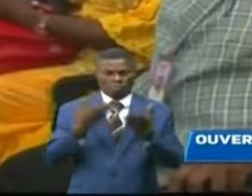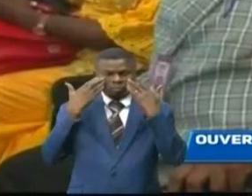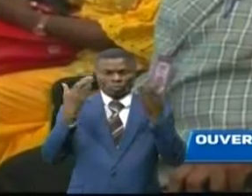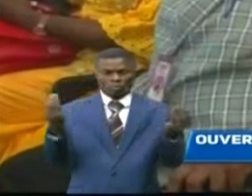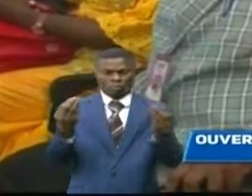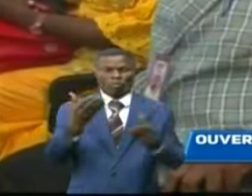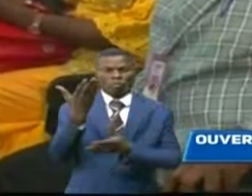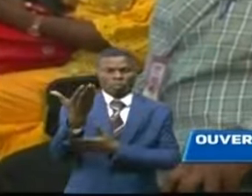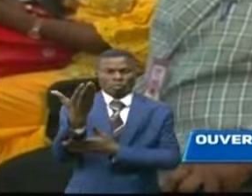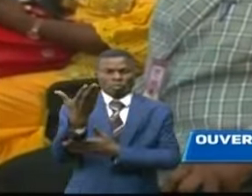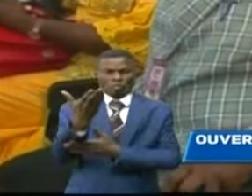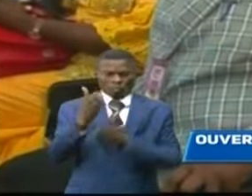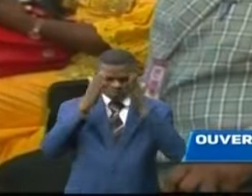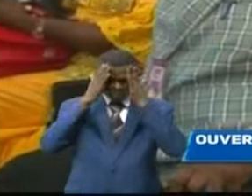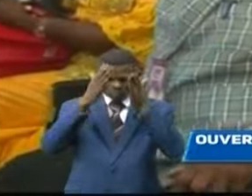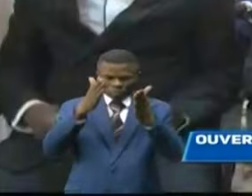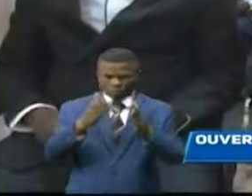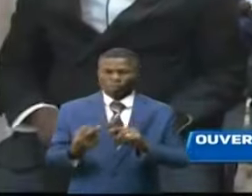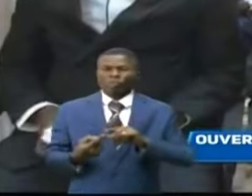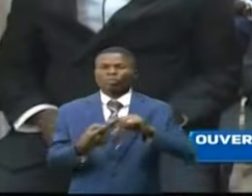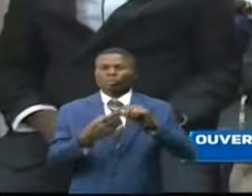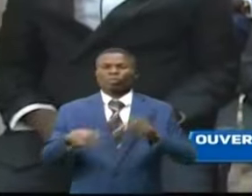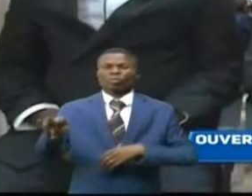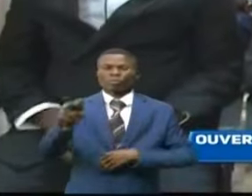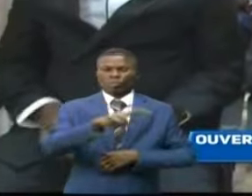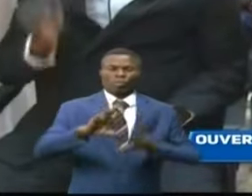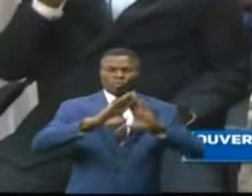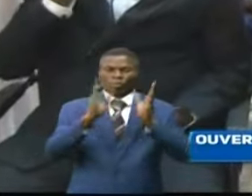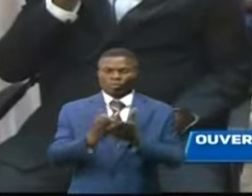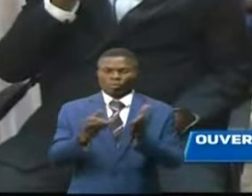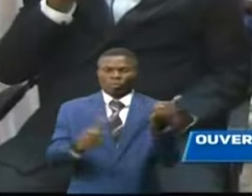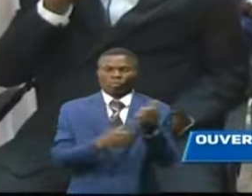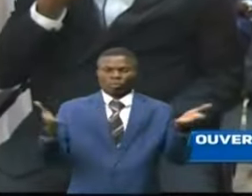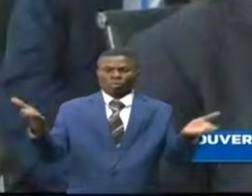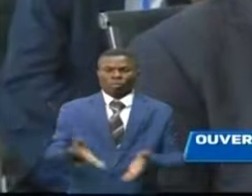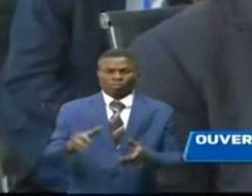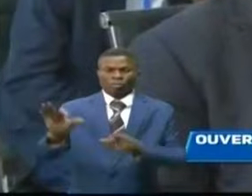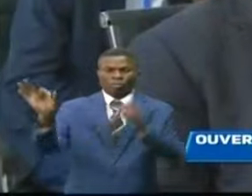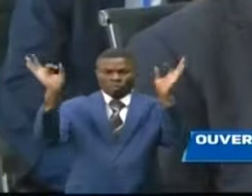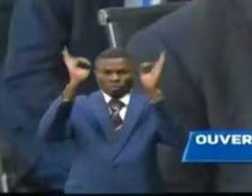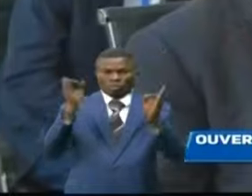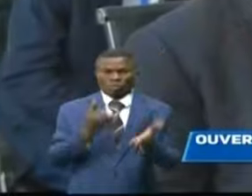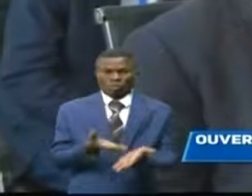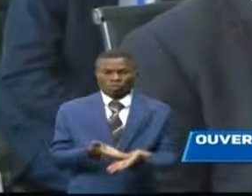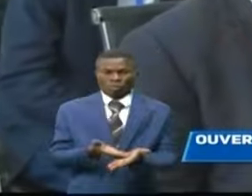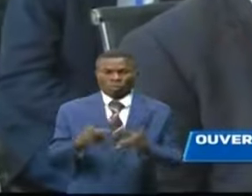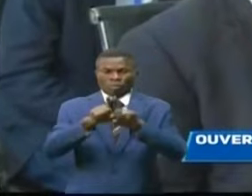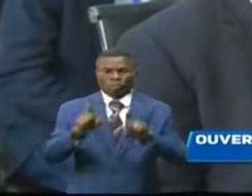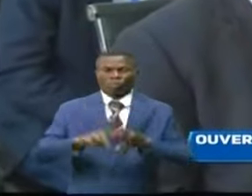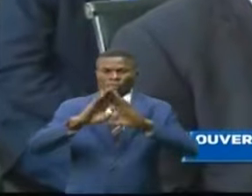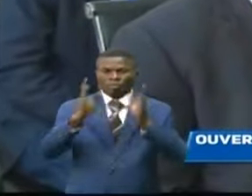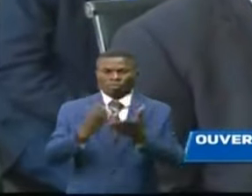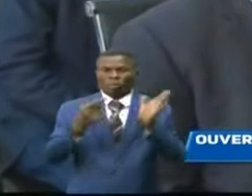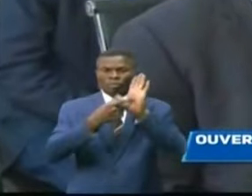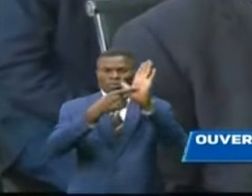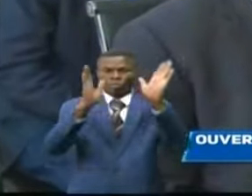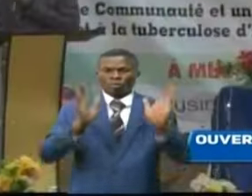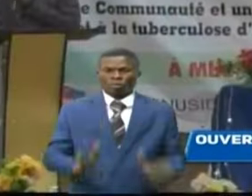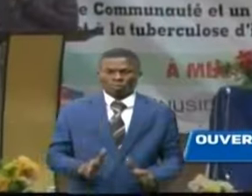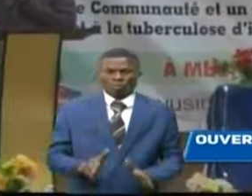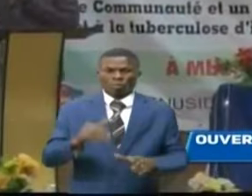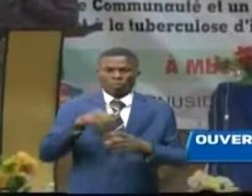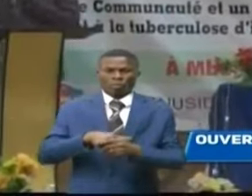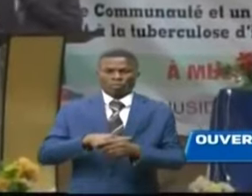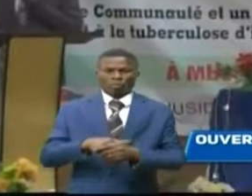je demande une attention toute particulière à tous les participants à ces assises ainsi qu'à tous les représentants à